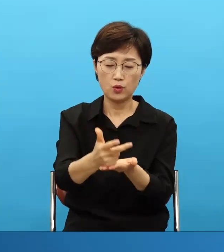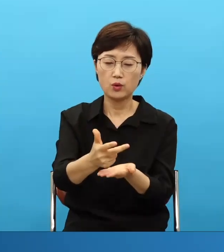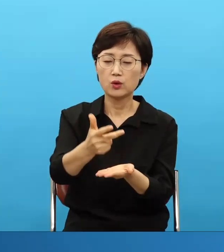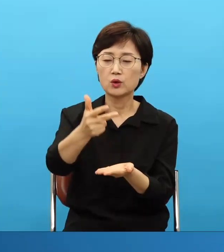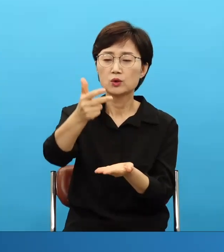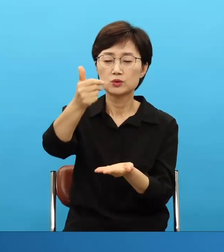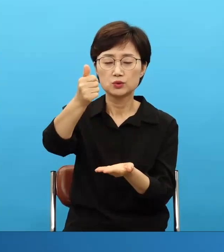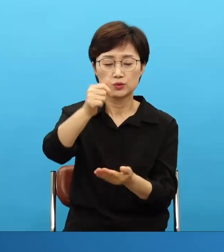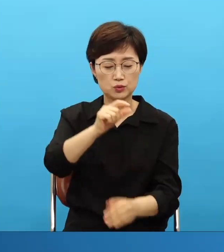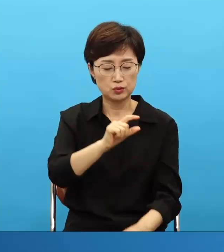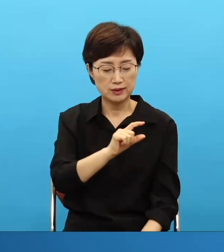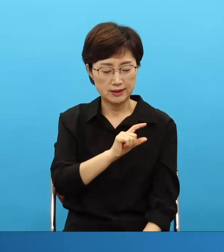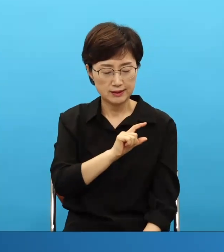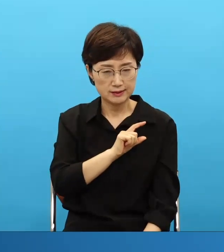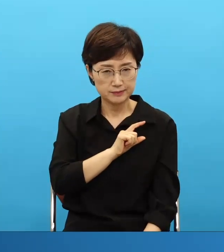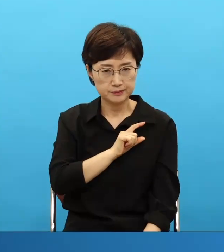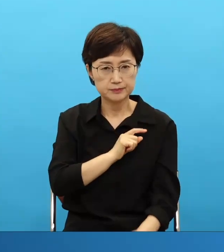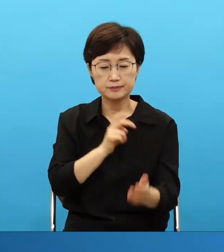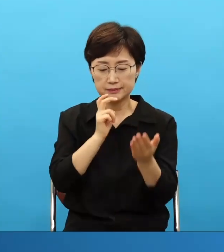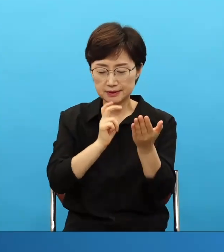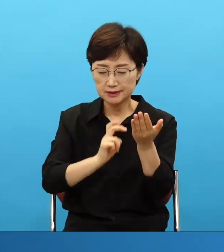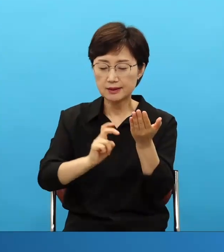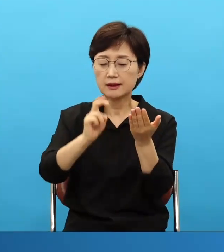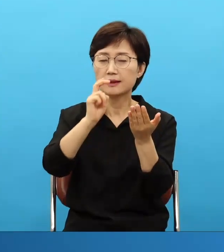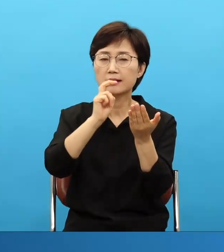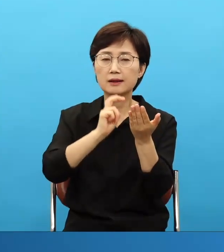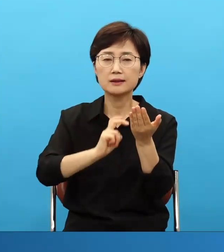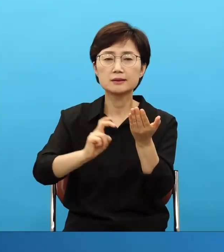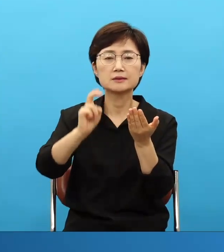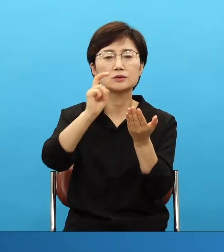보셔서 주 이름